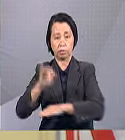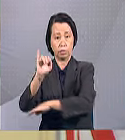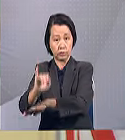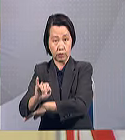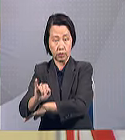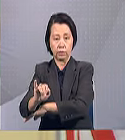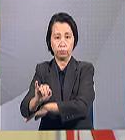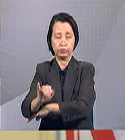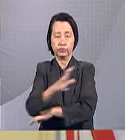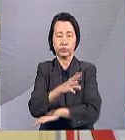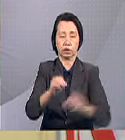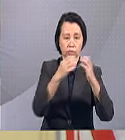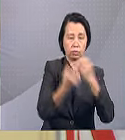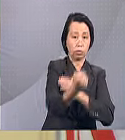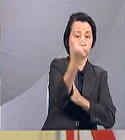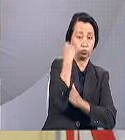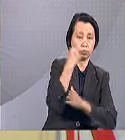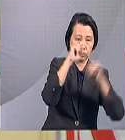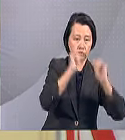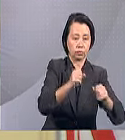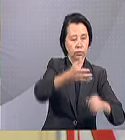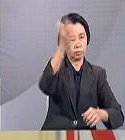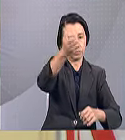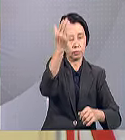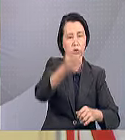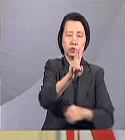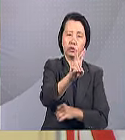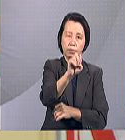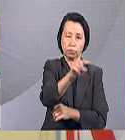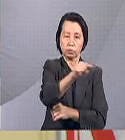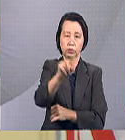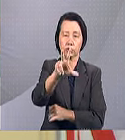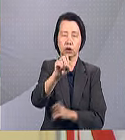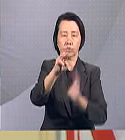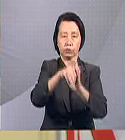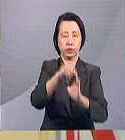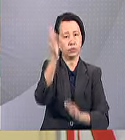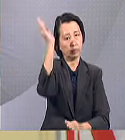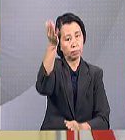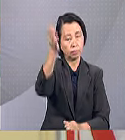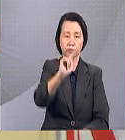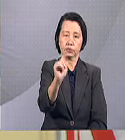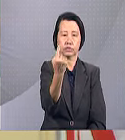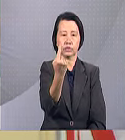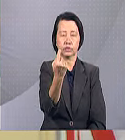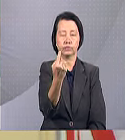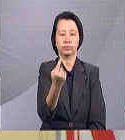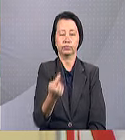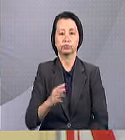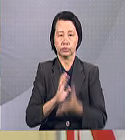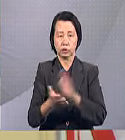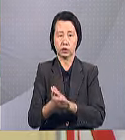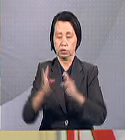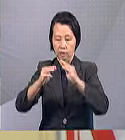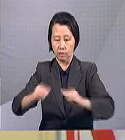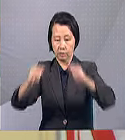Manakala kuliah subuh boleh berlangsung sekitar 20 hingga 30 minit sahaja. Jadi